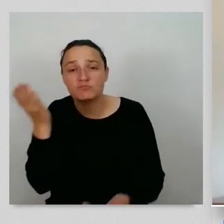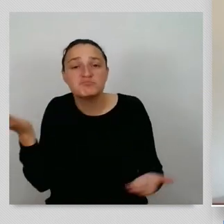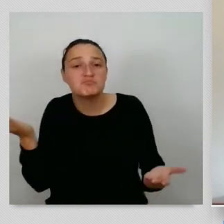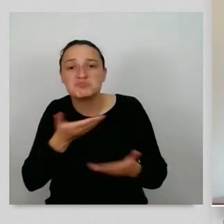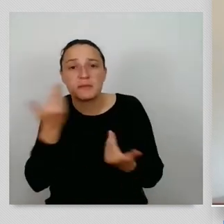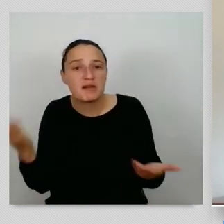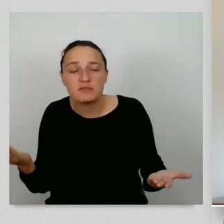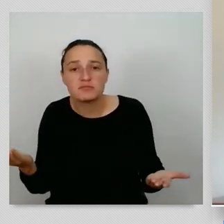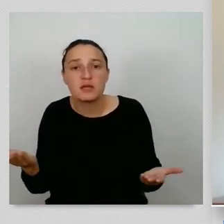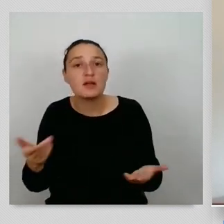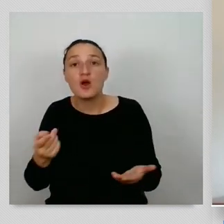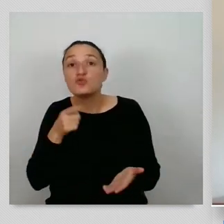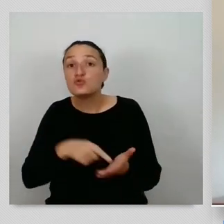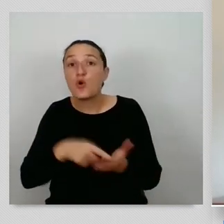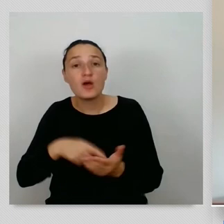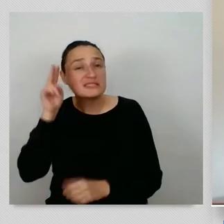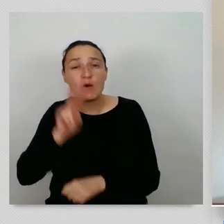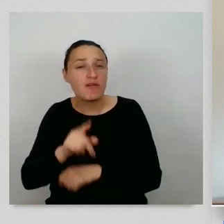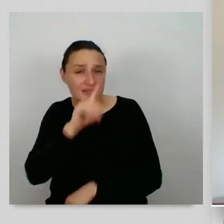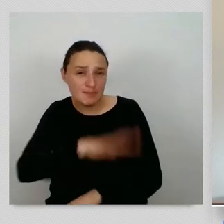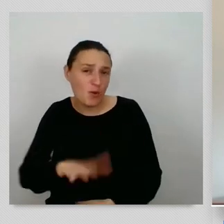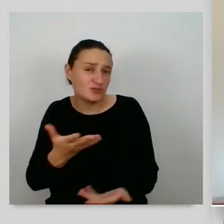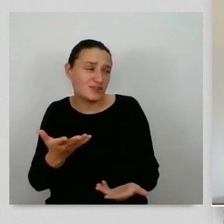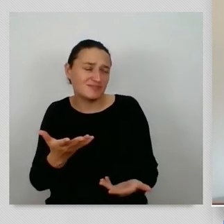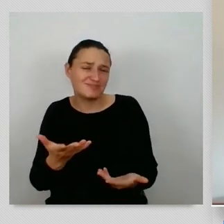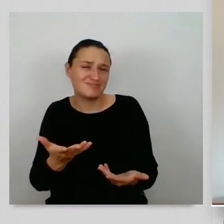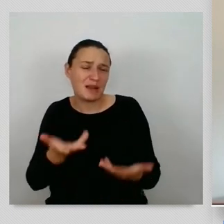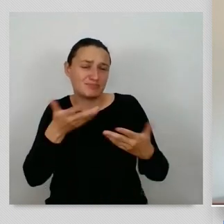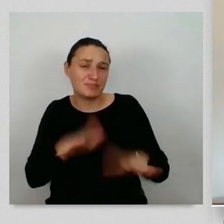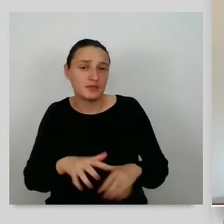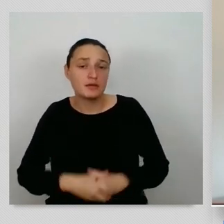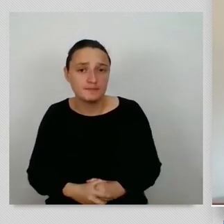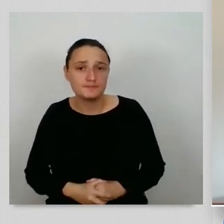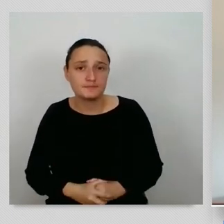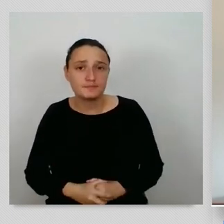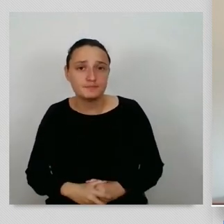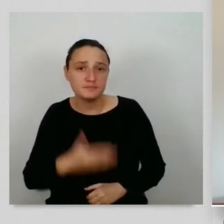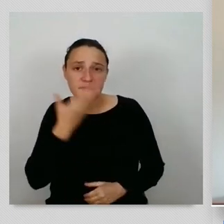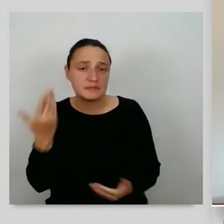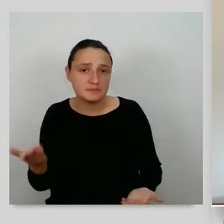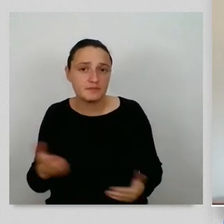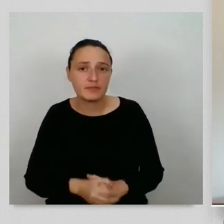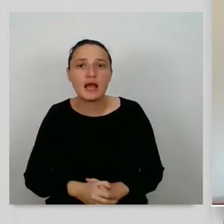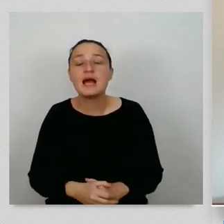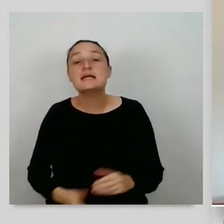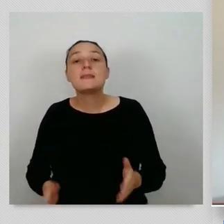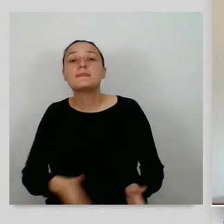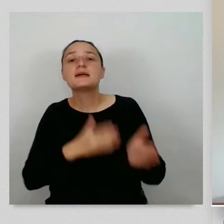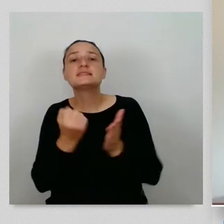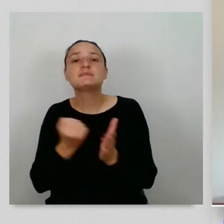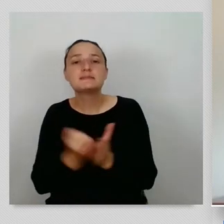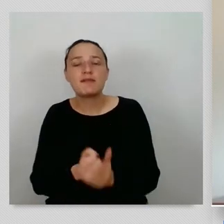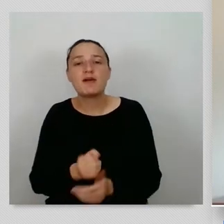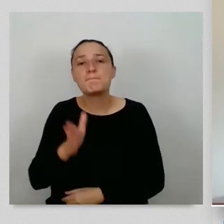budujemy zaufania naszego społeczeństwa. I jeszcze odniosę się do biopaliw, bo tutaj to również padło